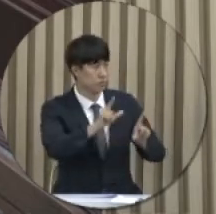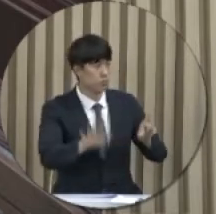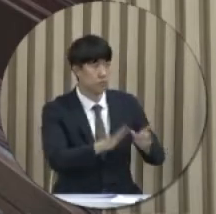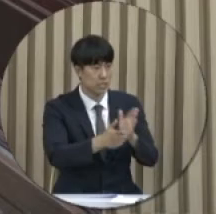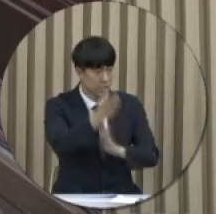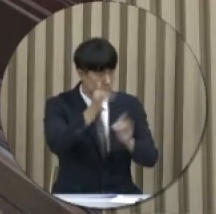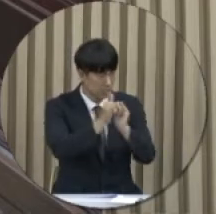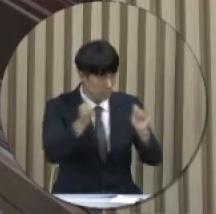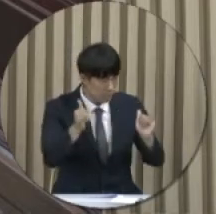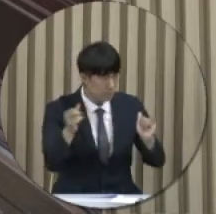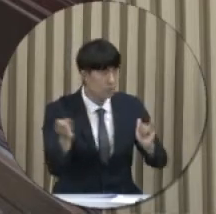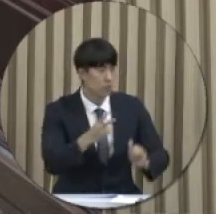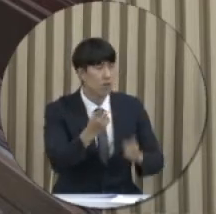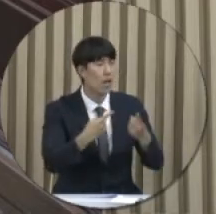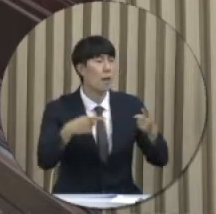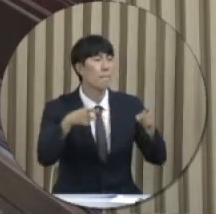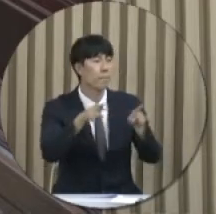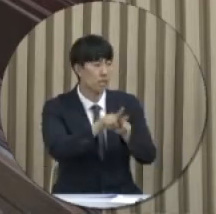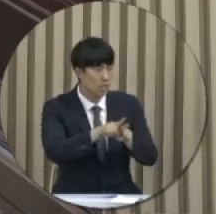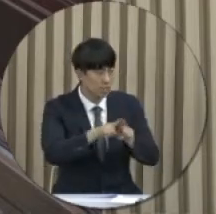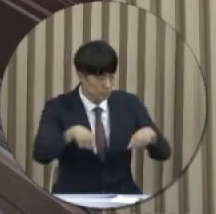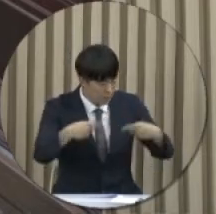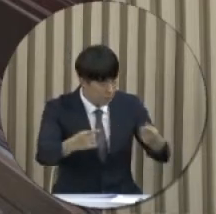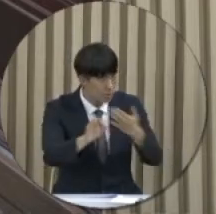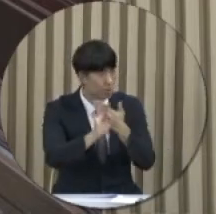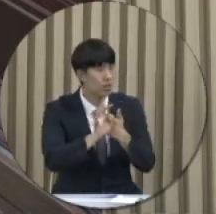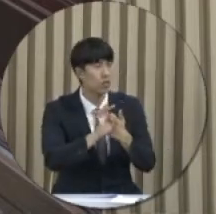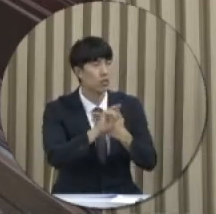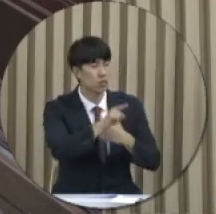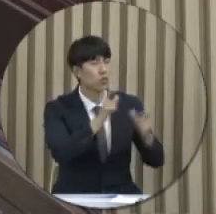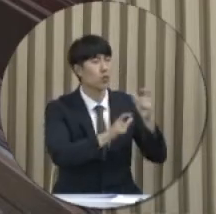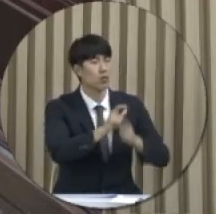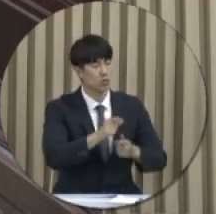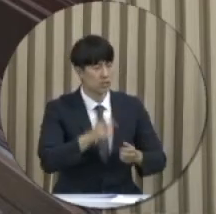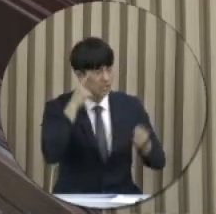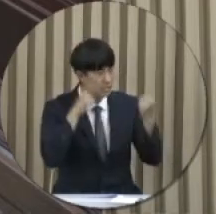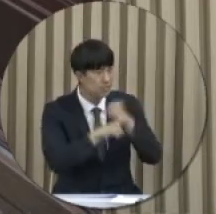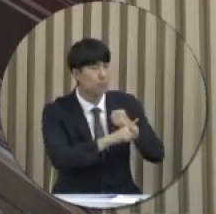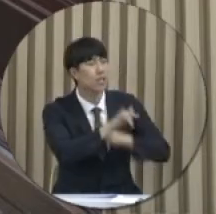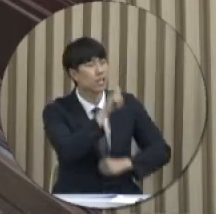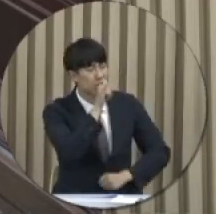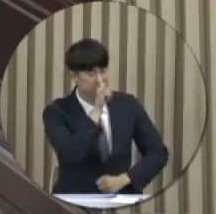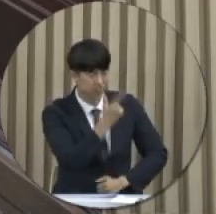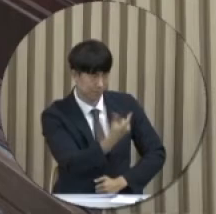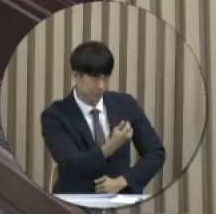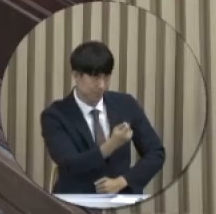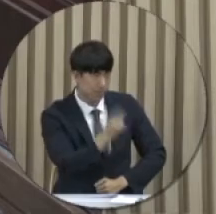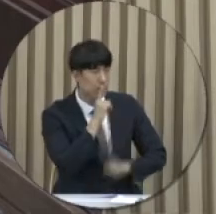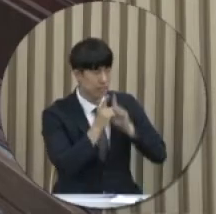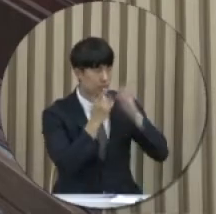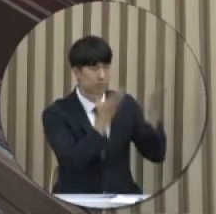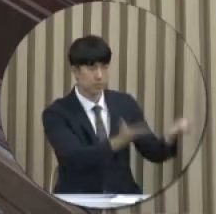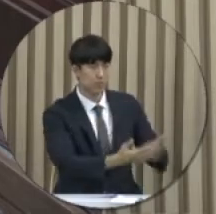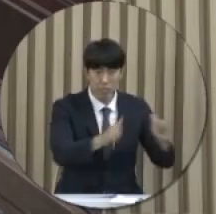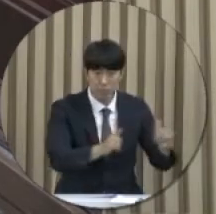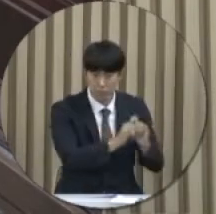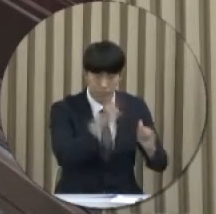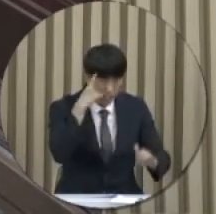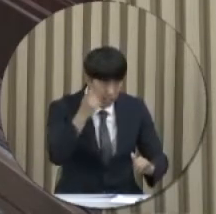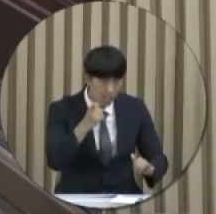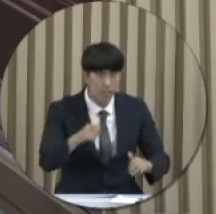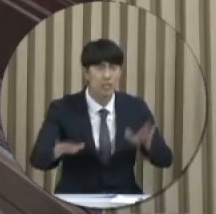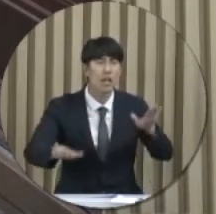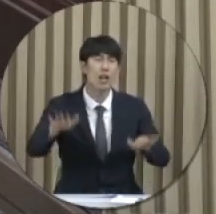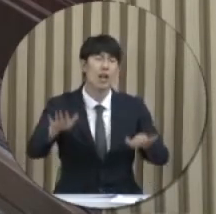또 시민들과 함께 했을 때 그런 게더 의미가 있지 않을까라는 말씀을 다시 한번 드리도록 하겠습니다. 그래서